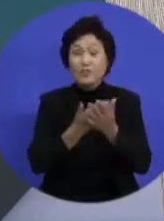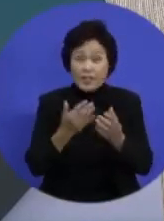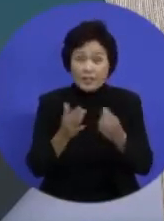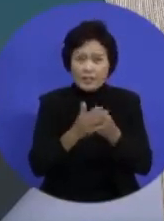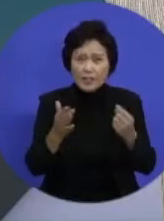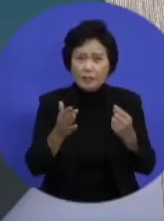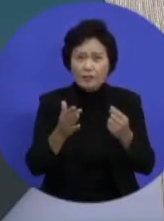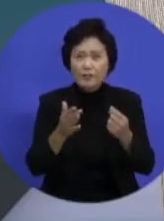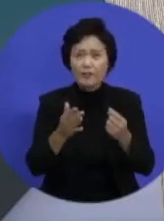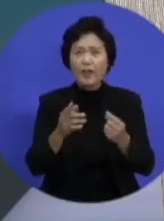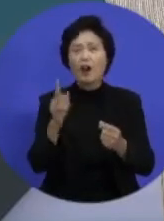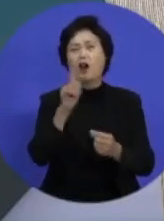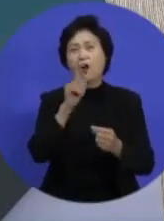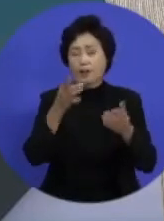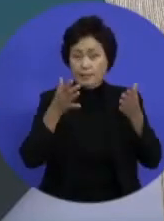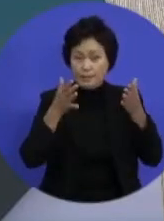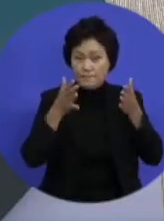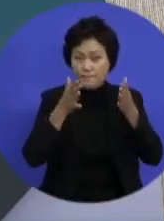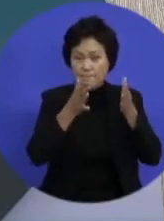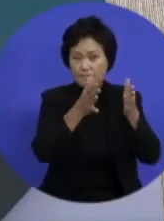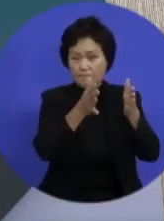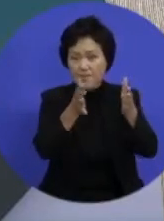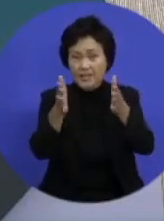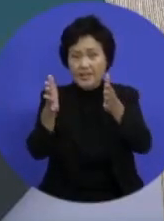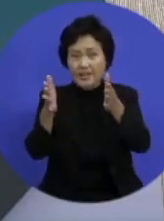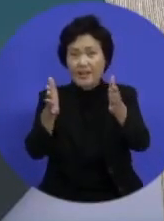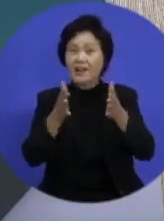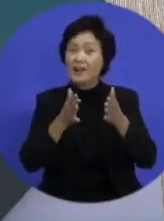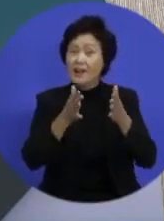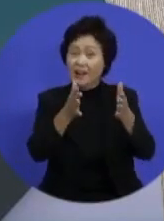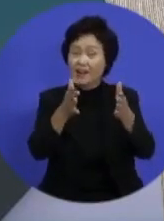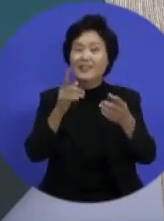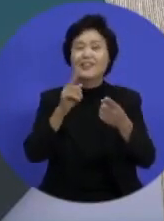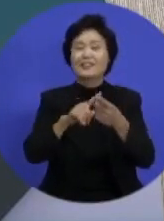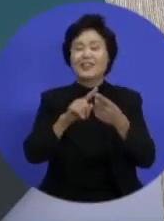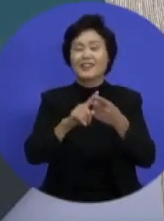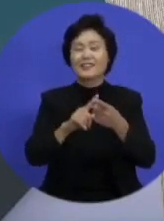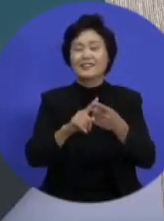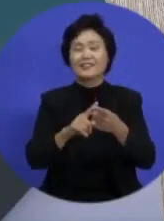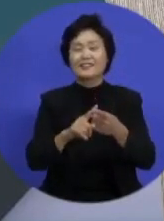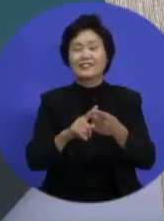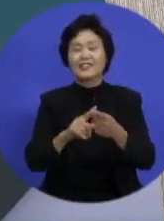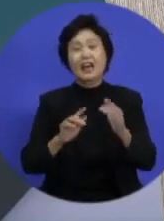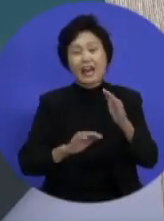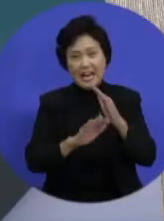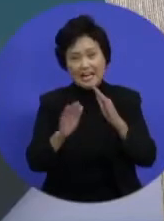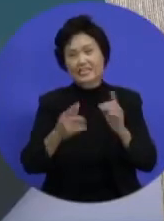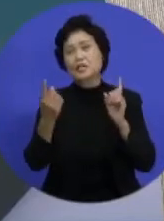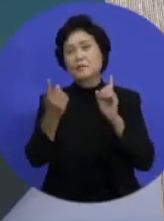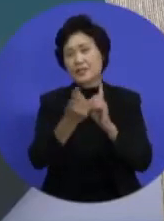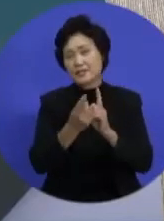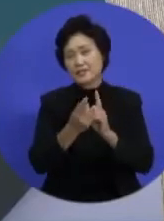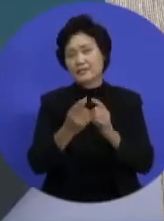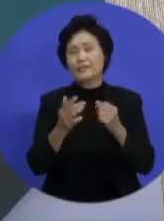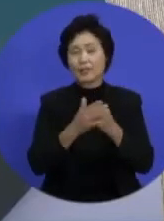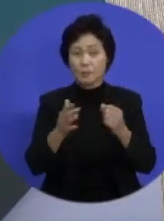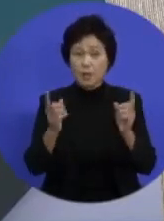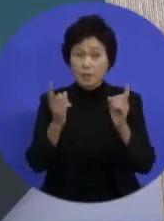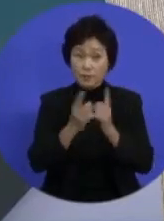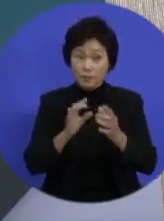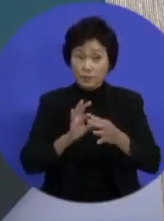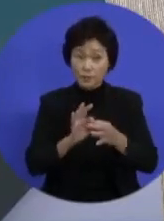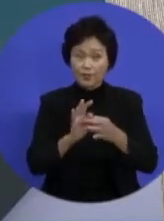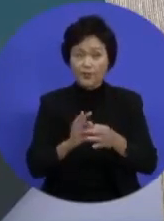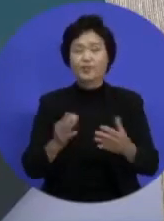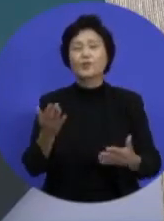때문에 네. 이런 방향에 대해서 정말 같이 마음을 모으는 가정이 만나는 거기 때문에 네. 그래서 그렇게 이제 만남을 통해서